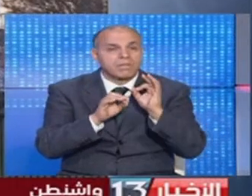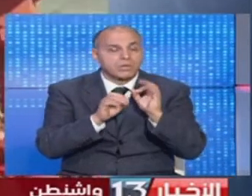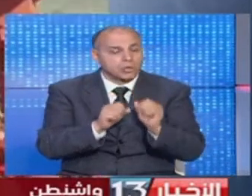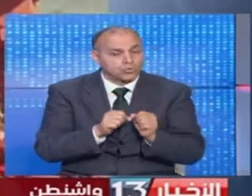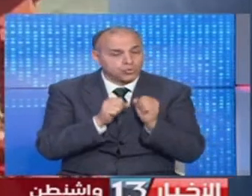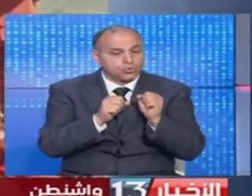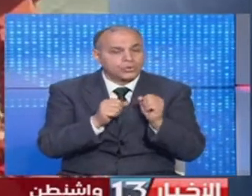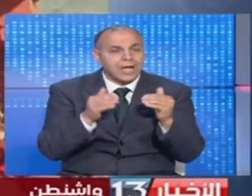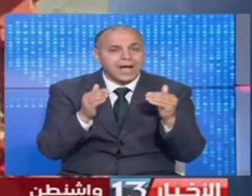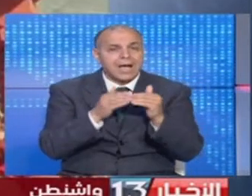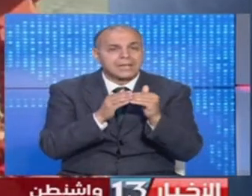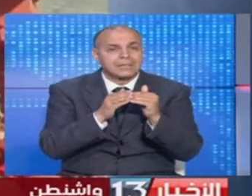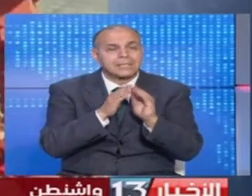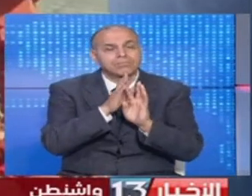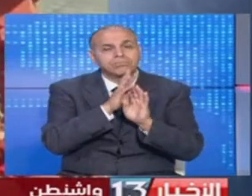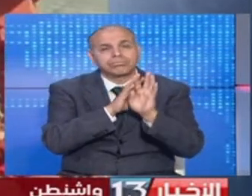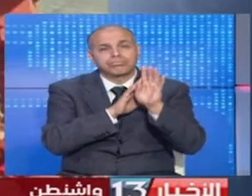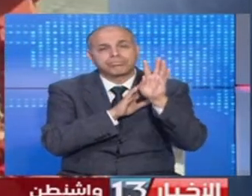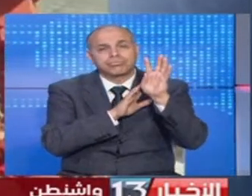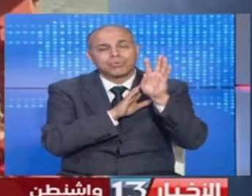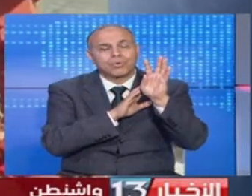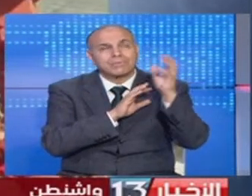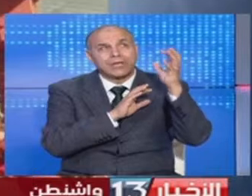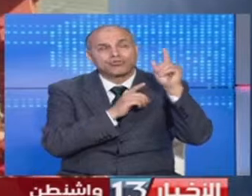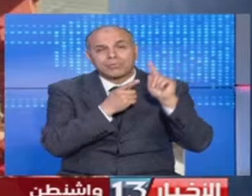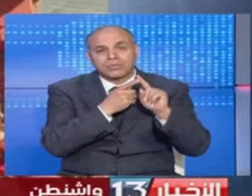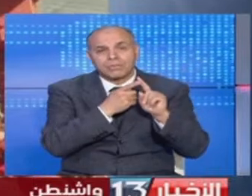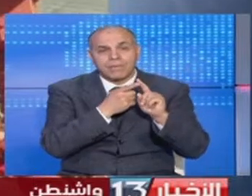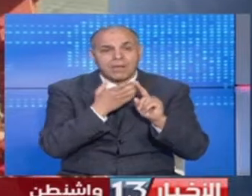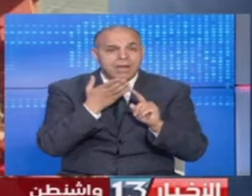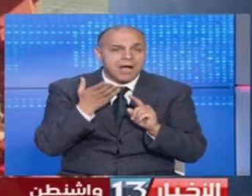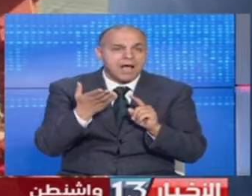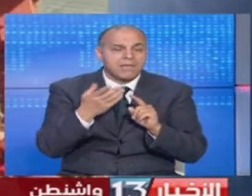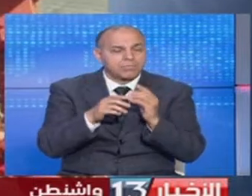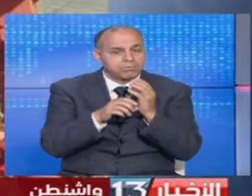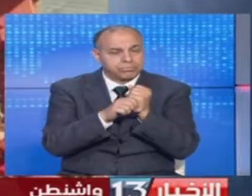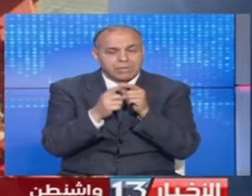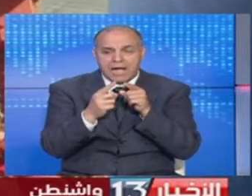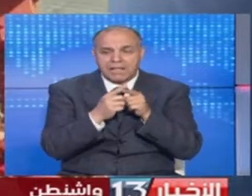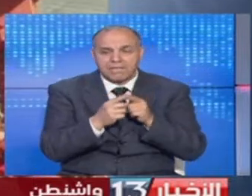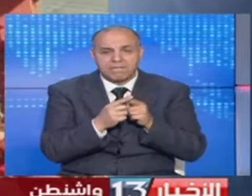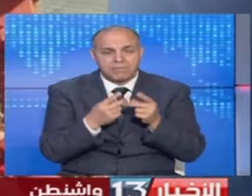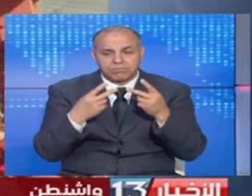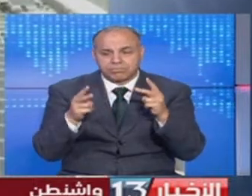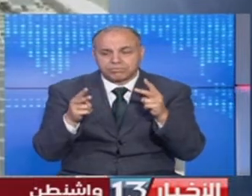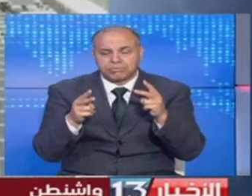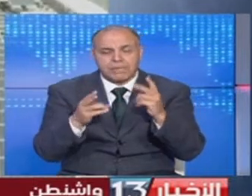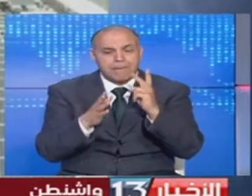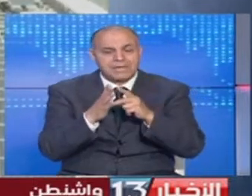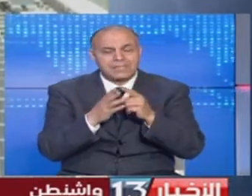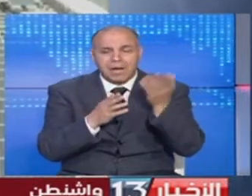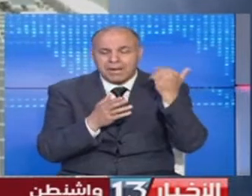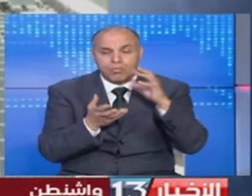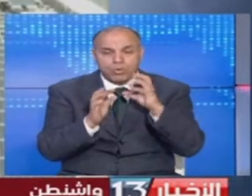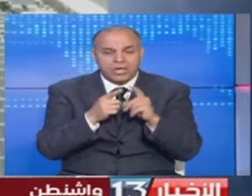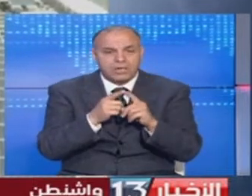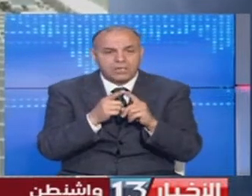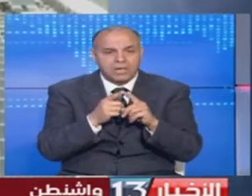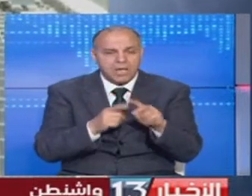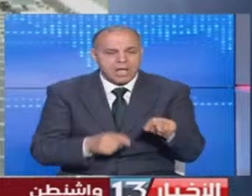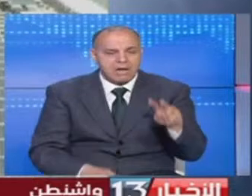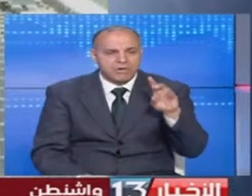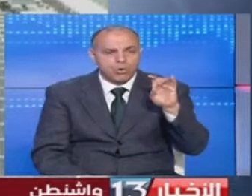الجهود للحد من انبعاث غازات الاحتباس الحراري وتحقيق اهداف اتفاق باريس للمناخ لسنه